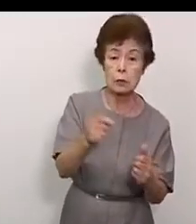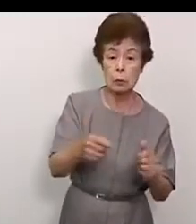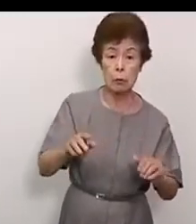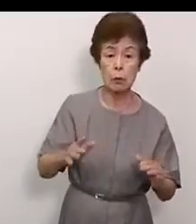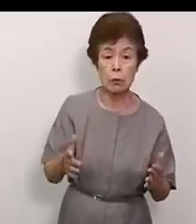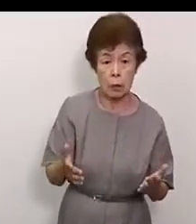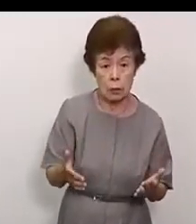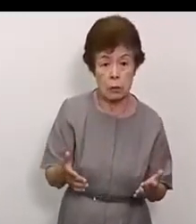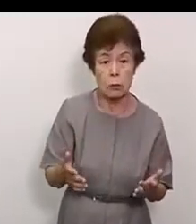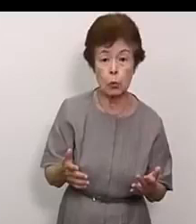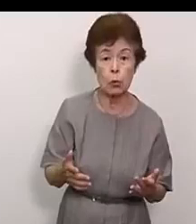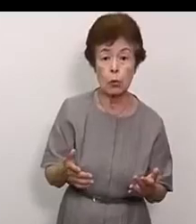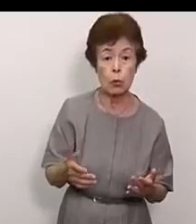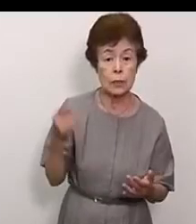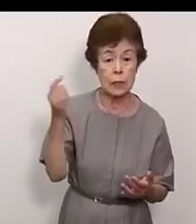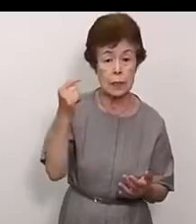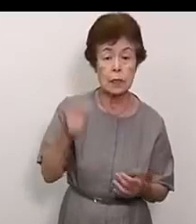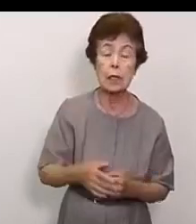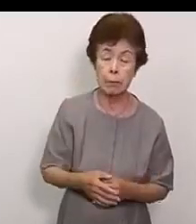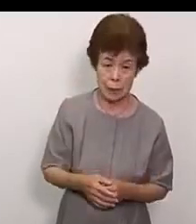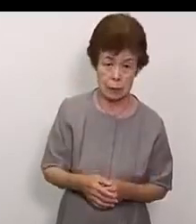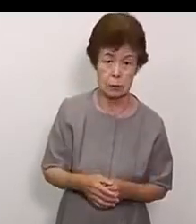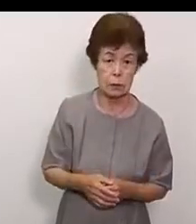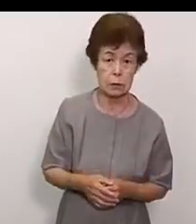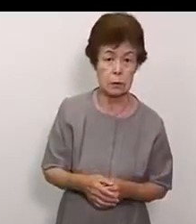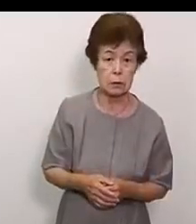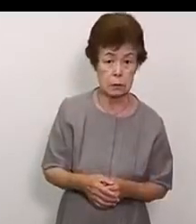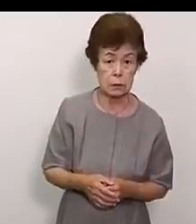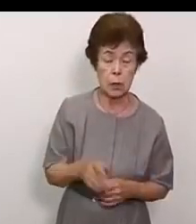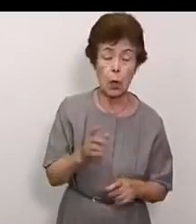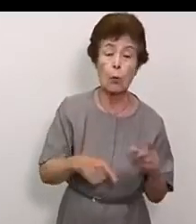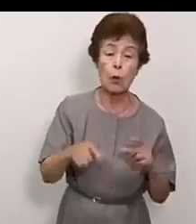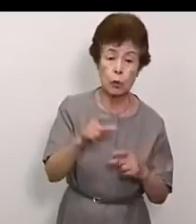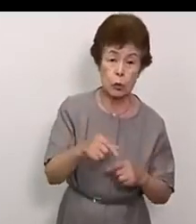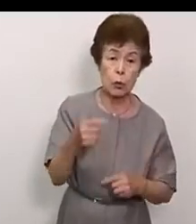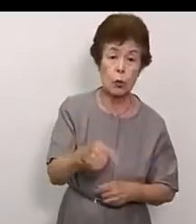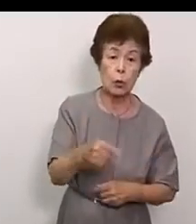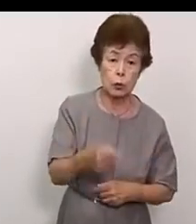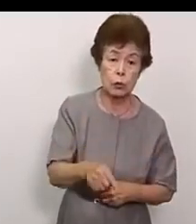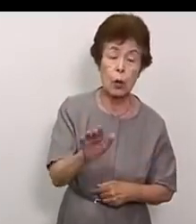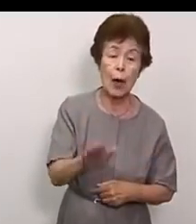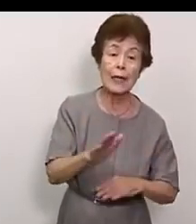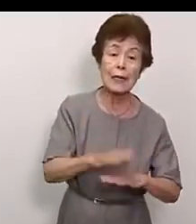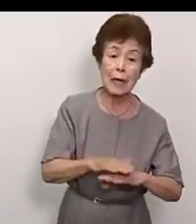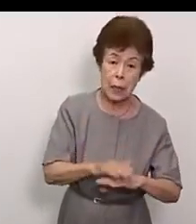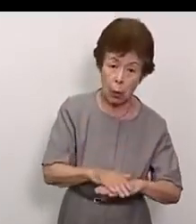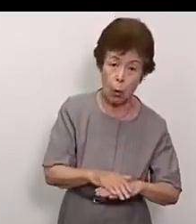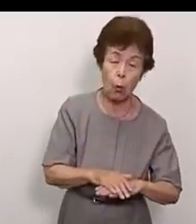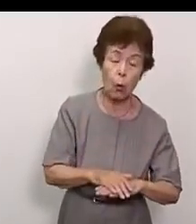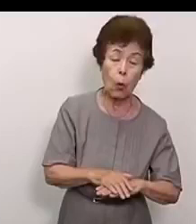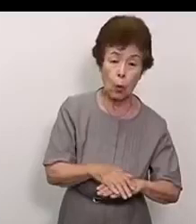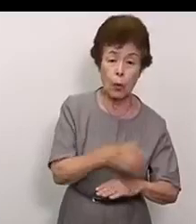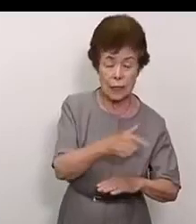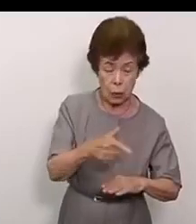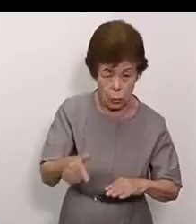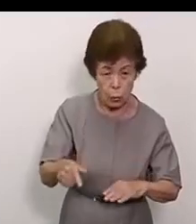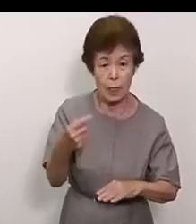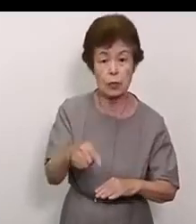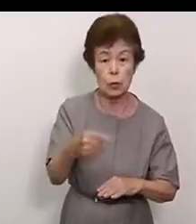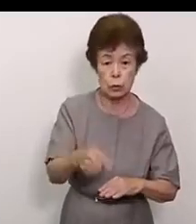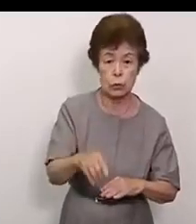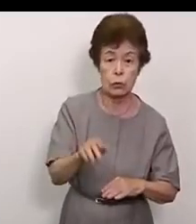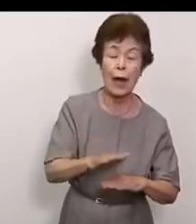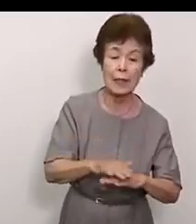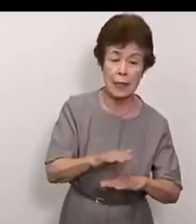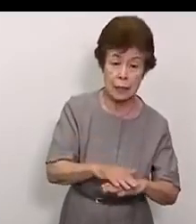ないということを聞いてますので、もっとその教育のあり方を、その多様な教育のあり方を選